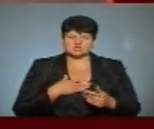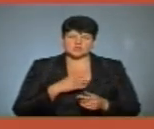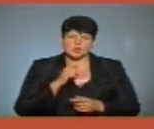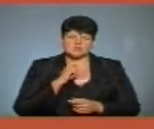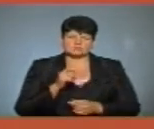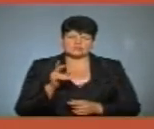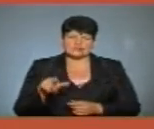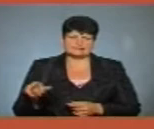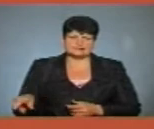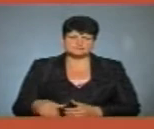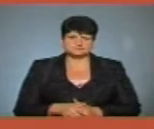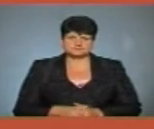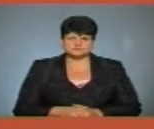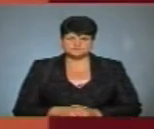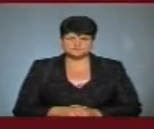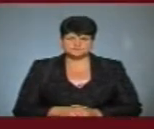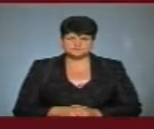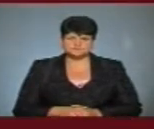кореспонденти.